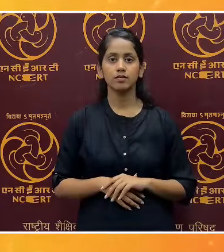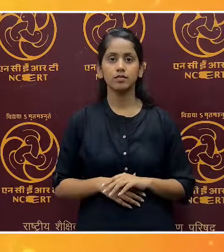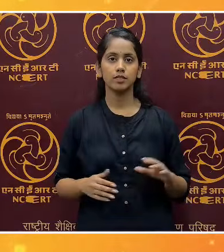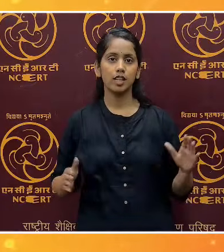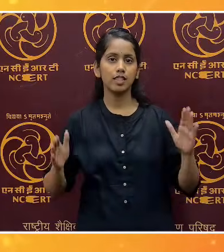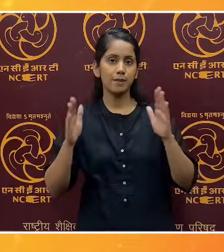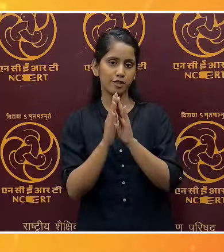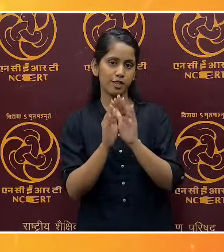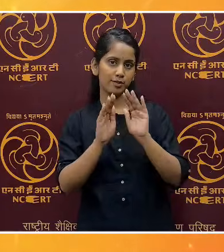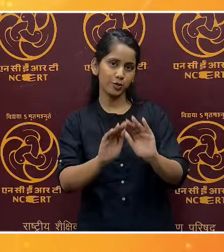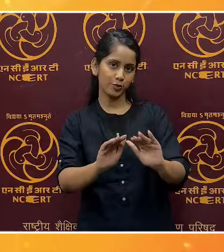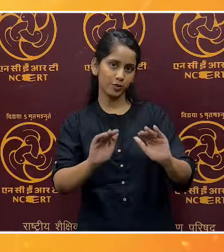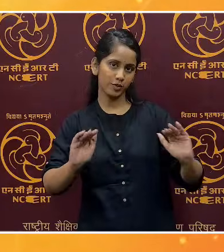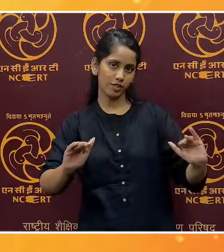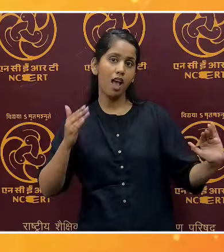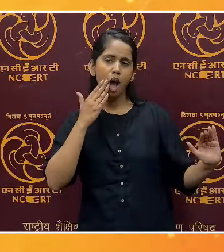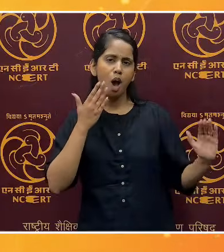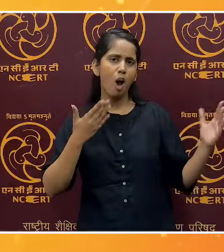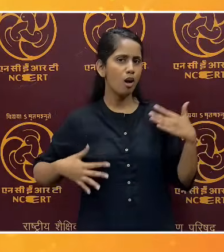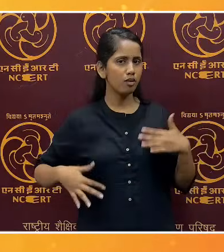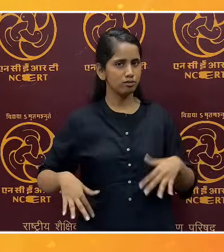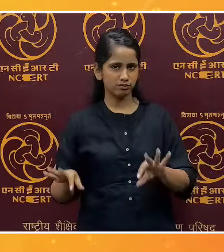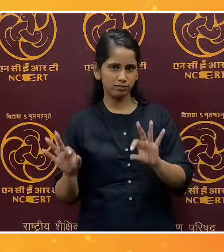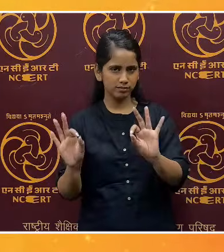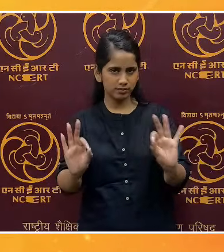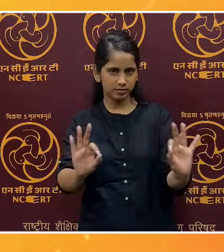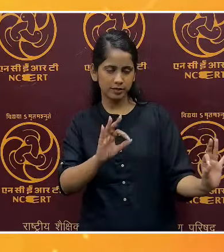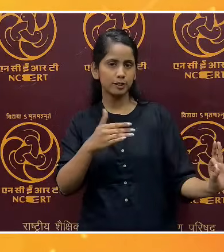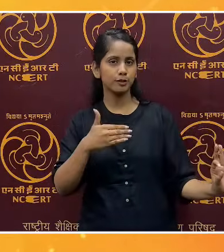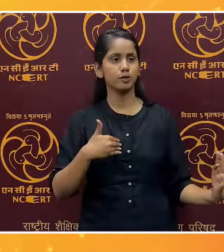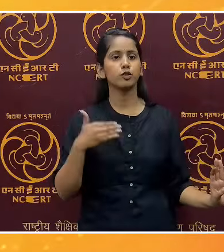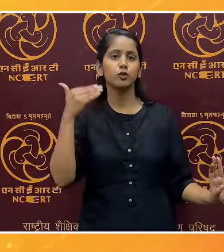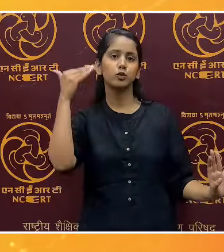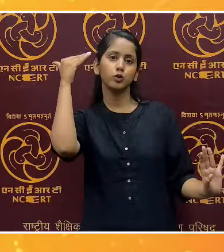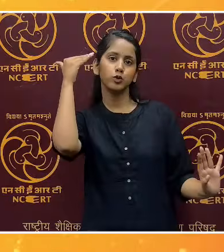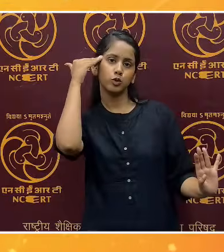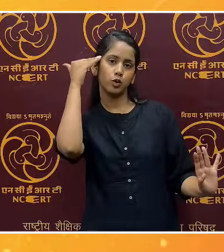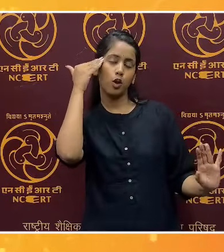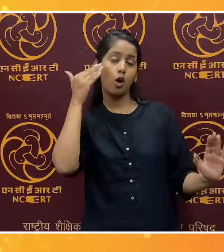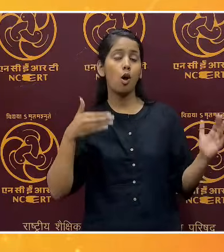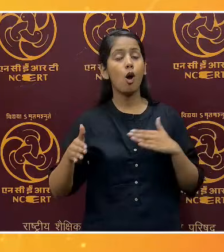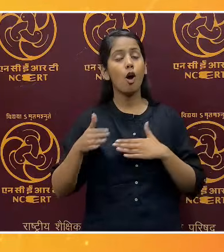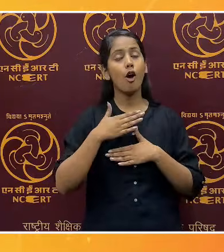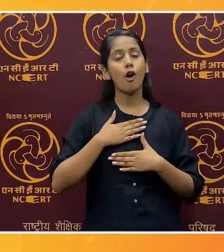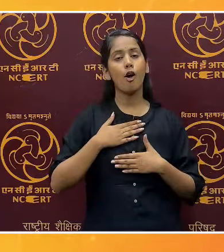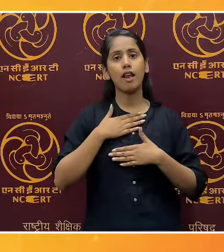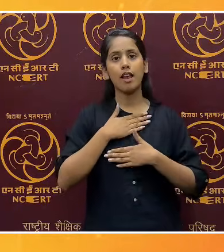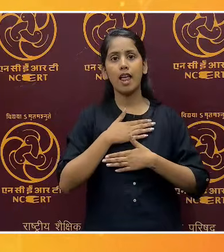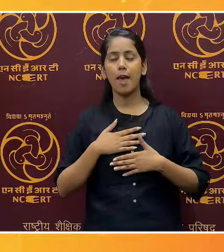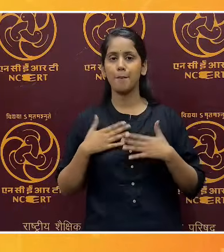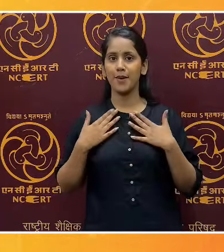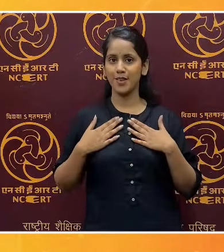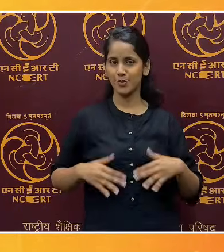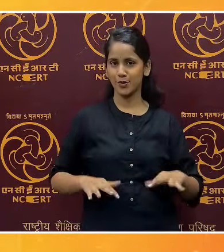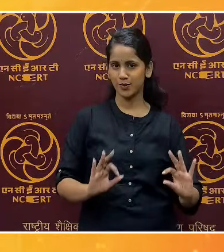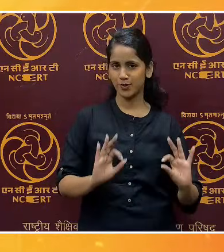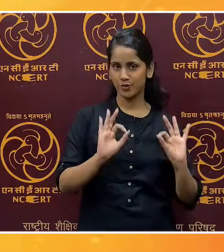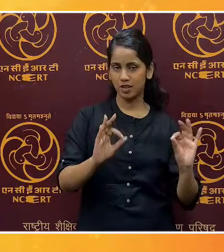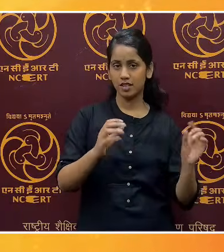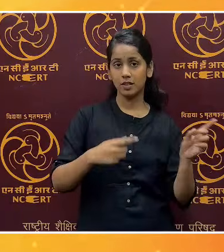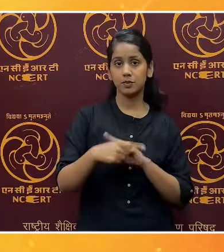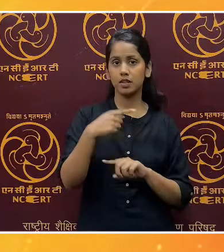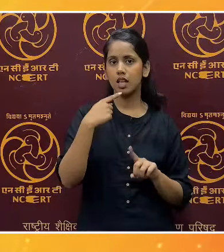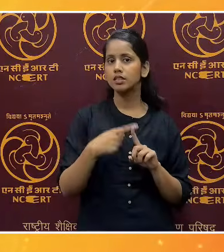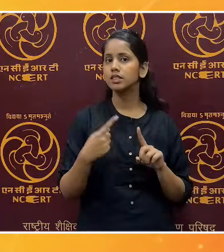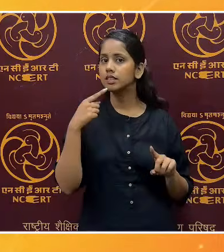नमस्कार बच्चों, कैसे हैं आप? मुझे पता है आप खूब मस्त होंगे, स्वस्थ होंगे। आज